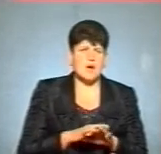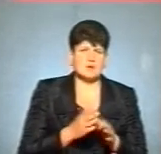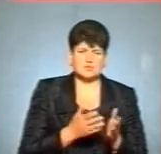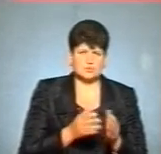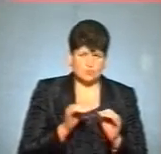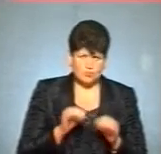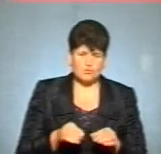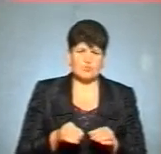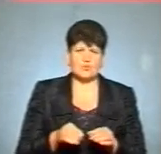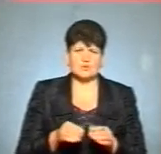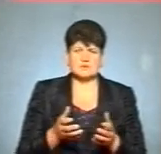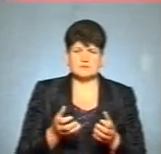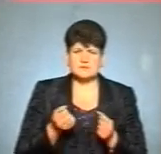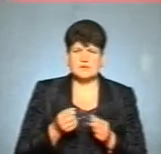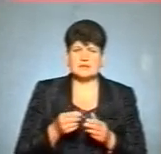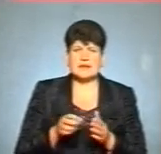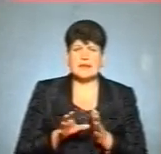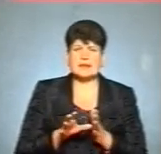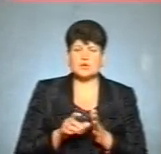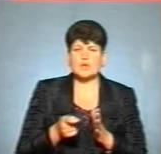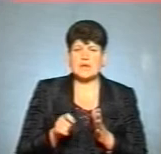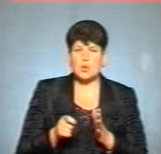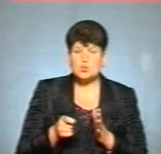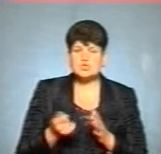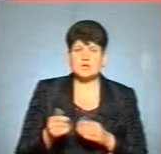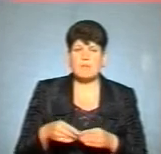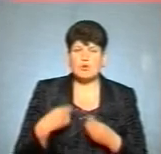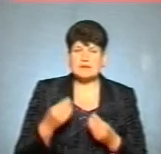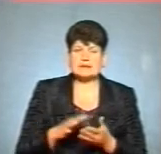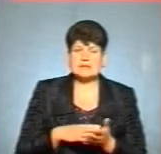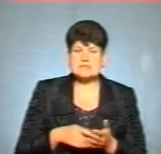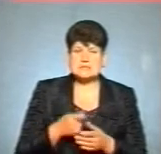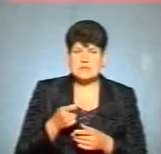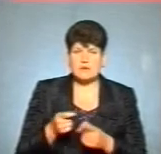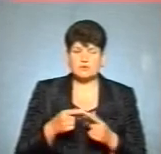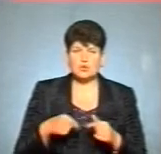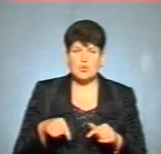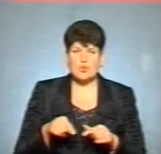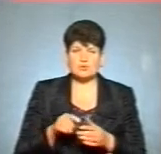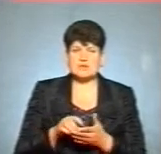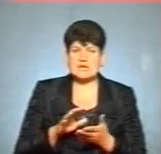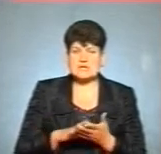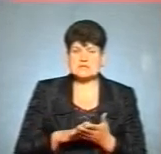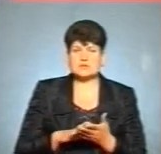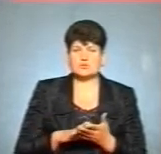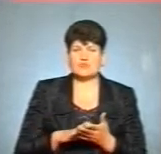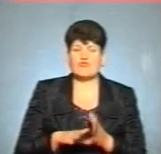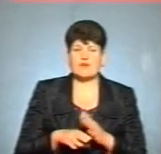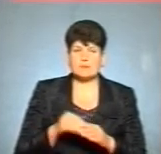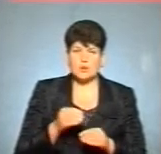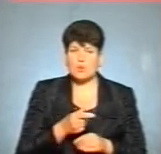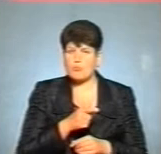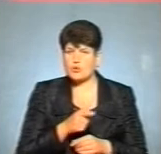можна згенерувати собі цей електронний ключ і подати таку заяву відповідно до органів ведення державного реєстру виборців. Протягом 15 днів така